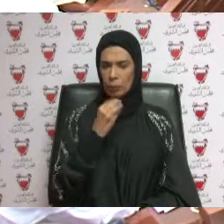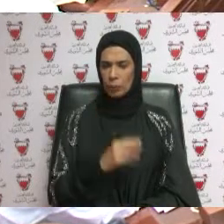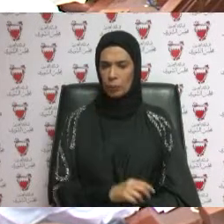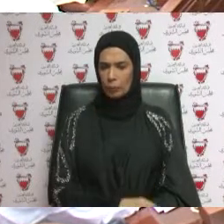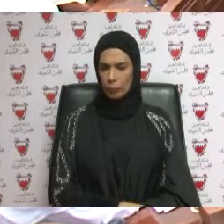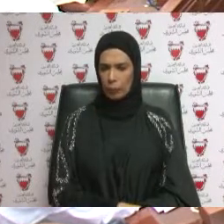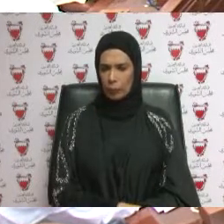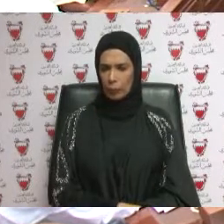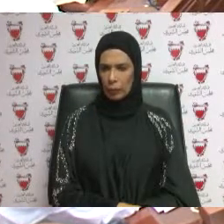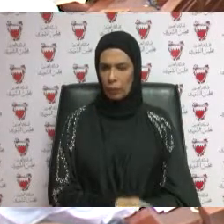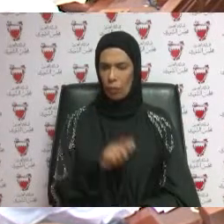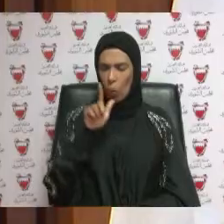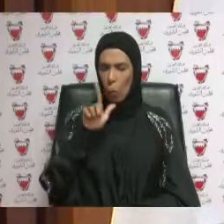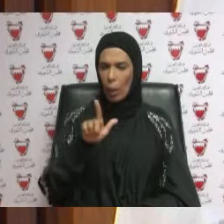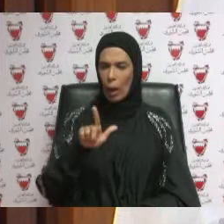وفي اللغة